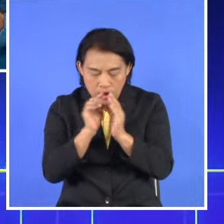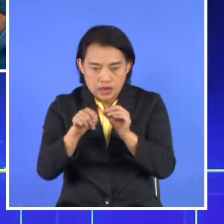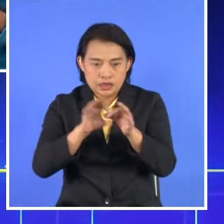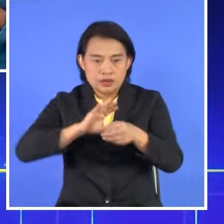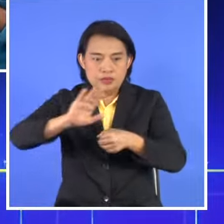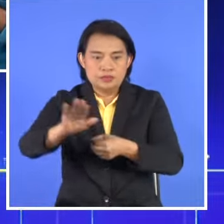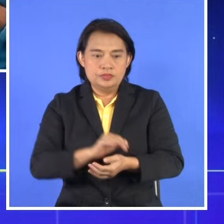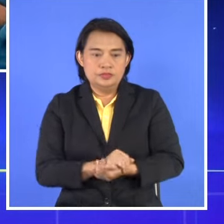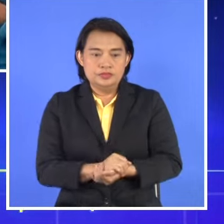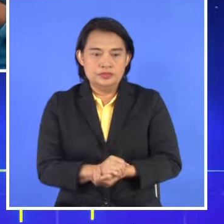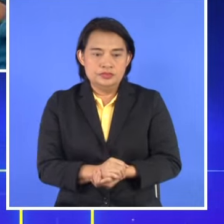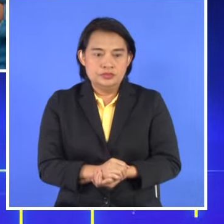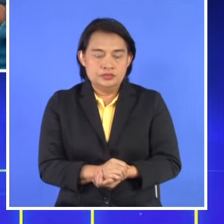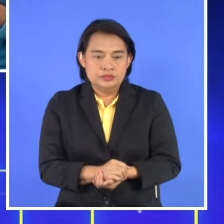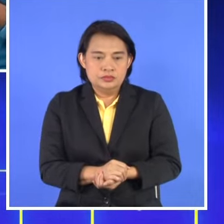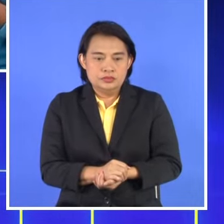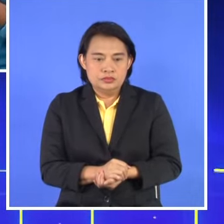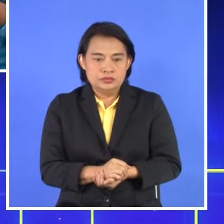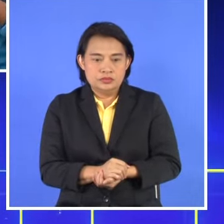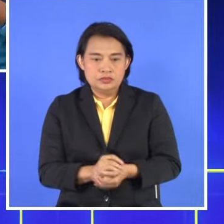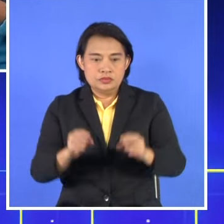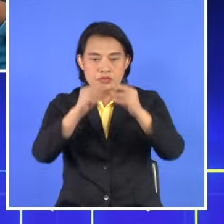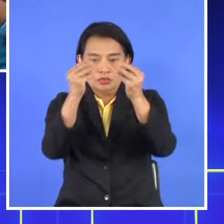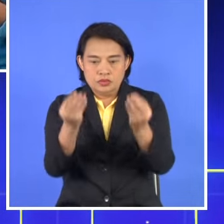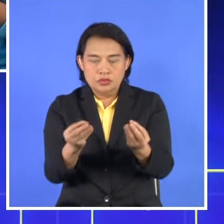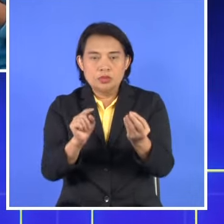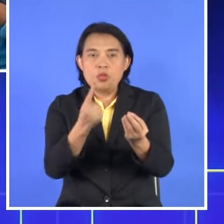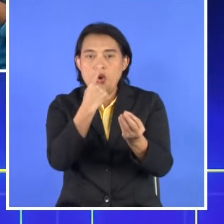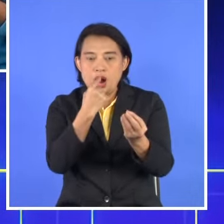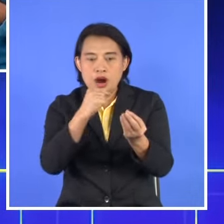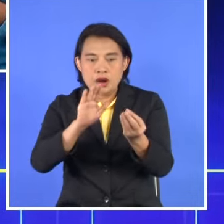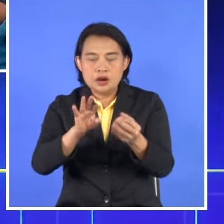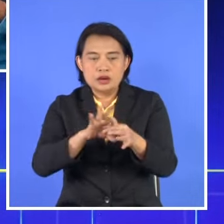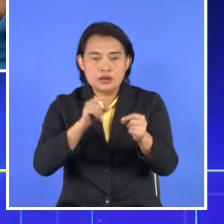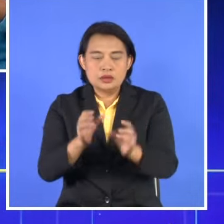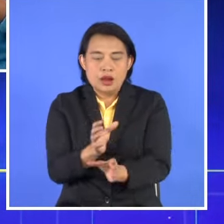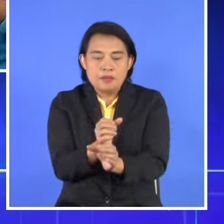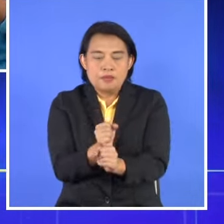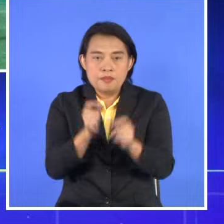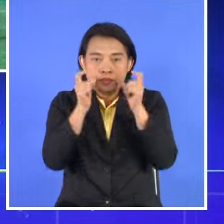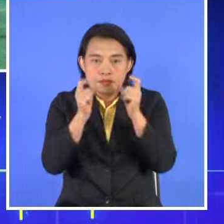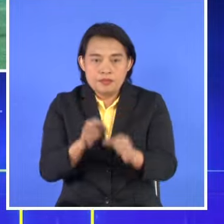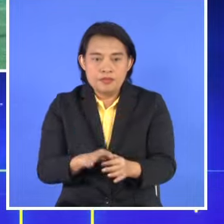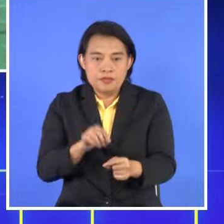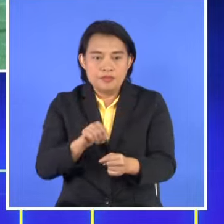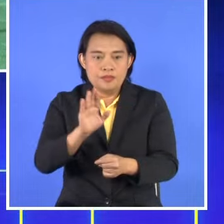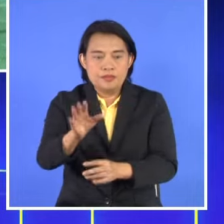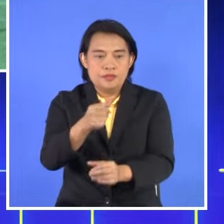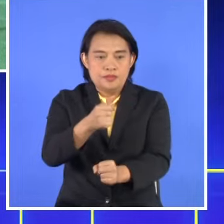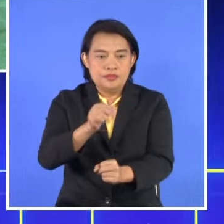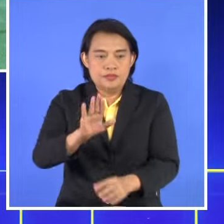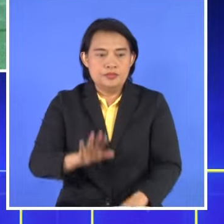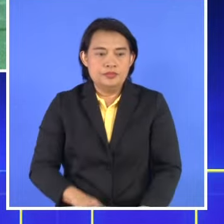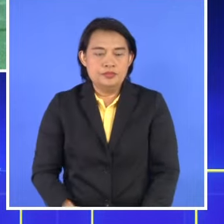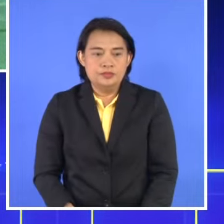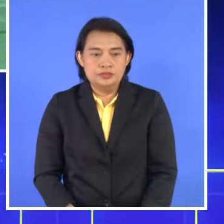ไงเขาเรียกว่าพวงมาลัยแดงไง ไหว้ท้าวเวสสุวรรณใช่ไหมด้วยค่ะ ได้มอเตอร์ไซค์ นี่เป็นข่าวที่มีสองอารมณ์ขั